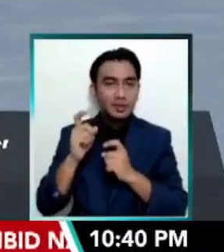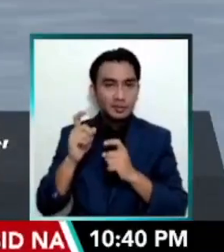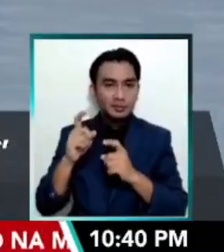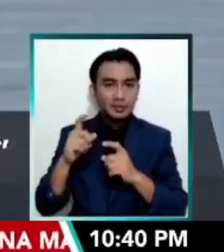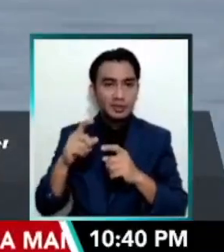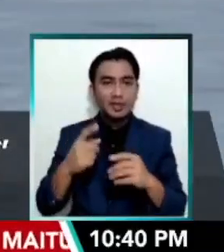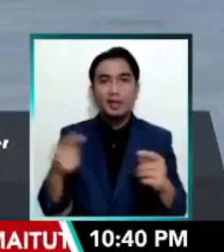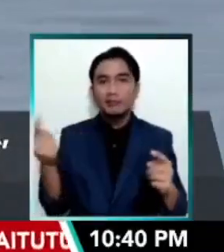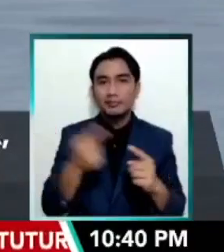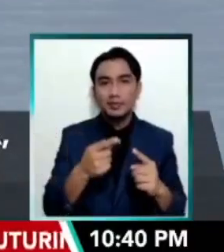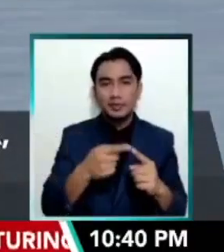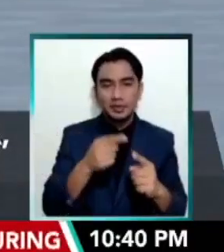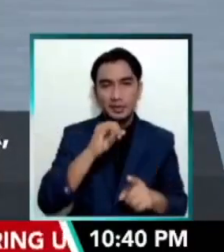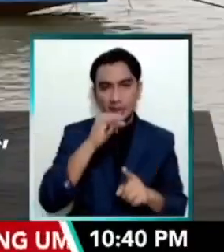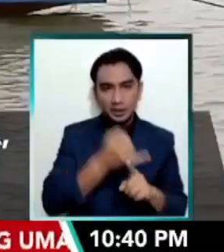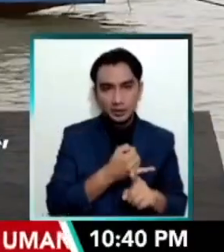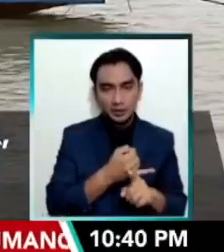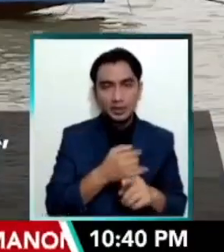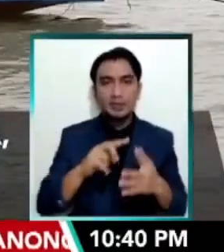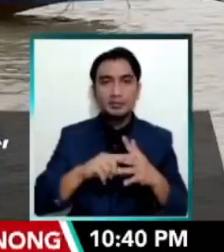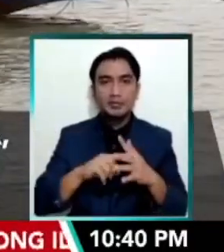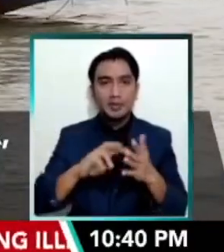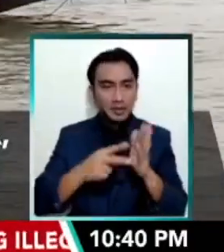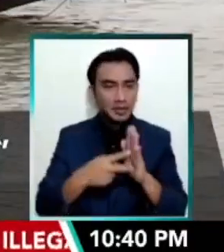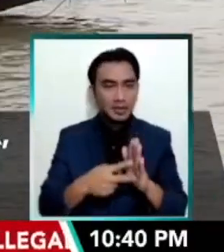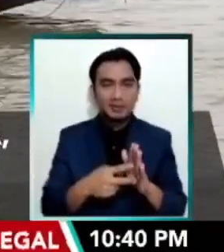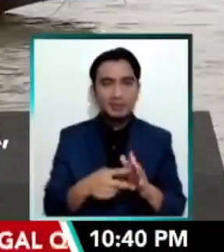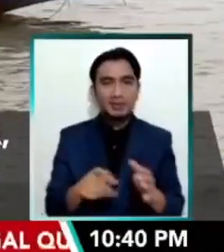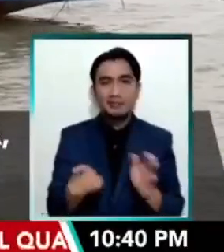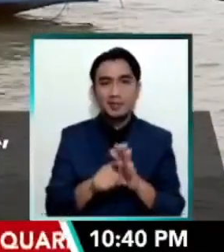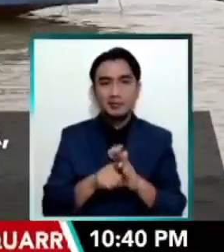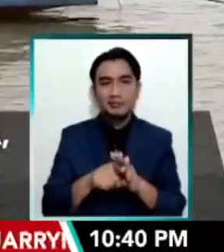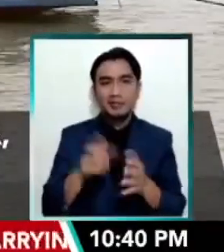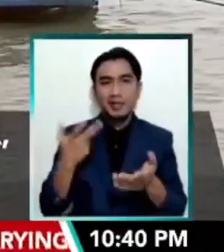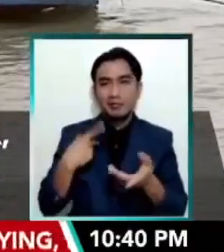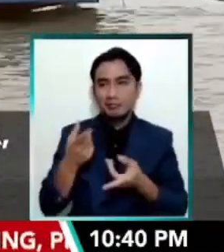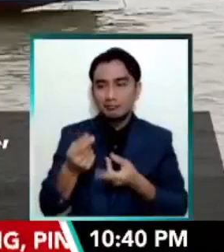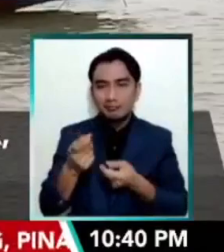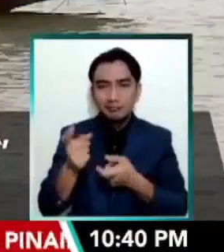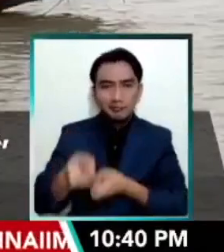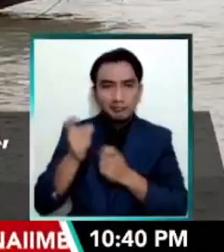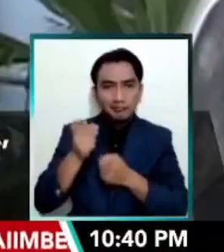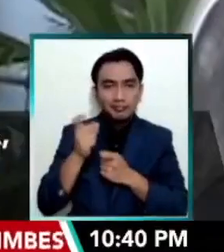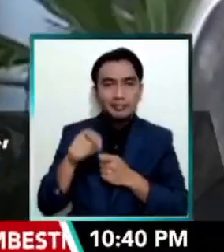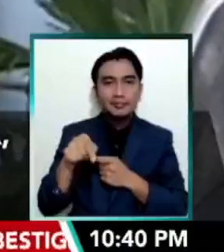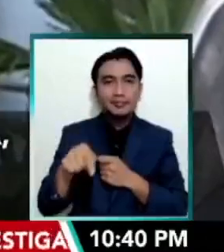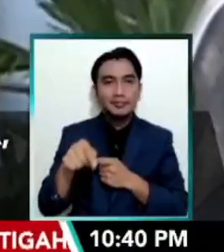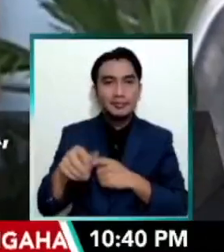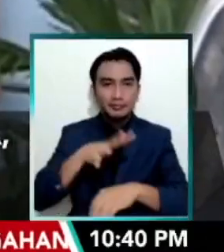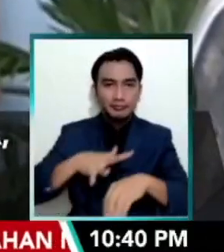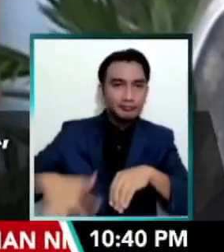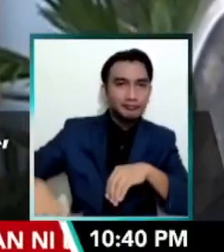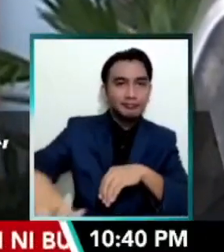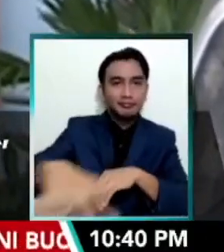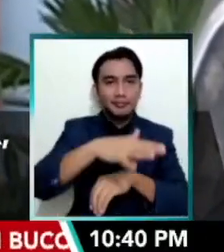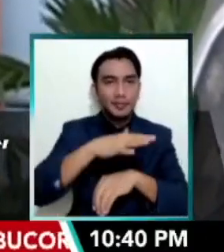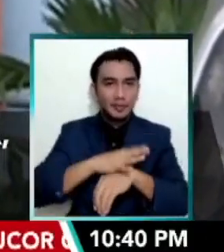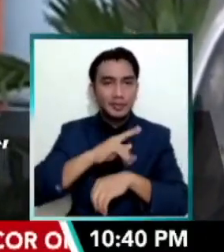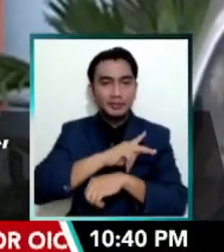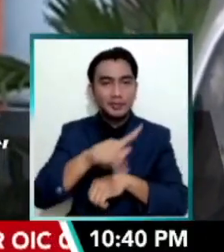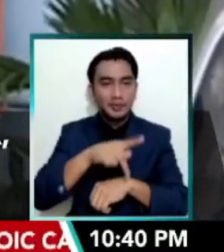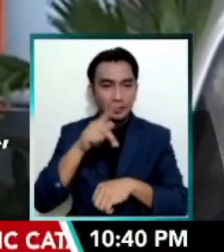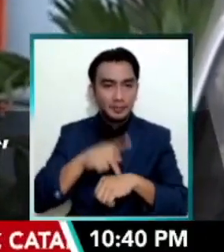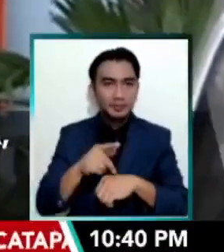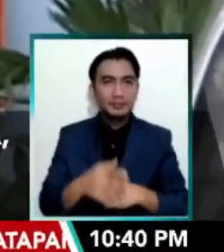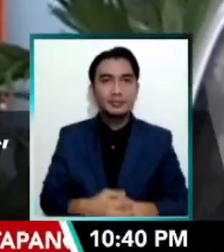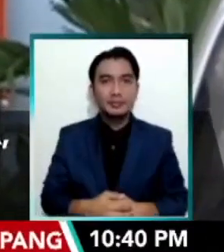sabihin, hindi muna pwedeng manghuli ng ilang uri ng isda sa loob ng conservation area ng ating katubigan. Binigyan na rin ang